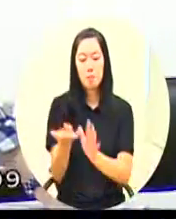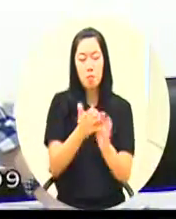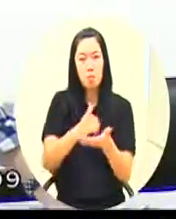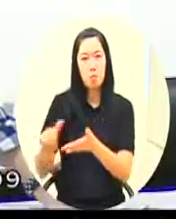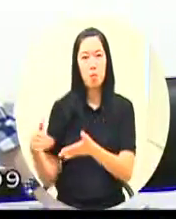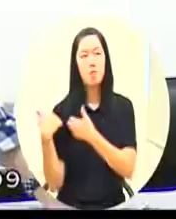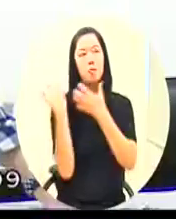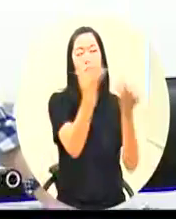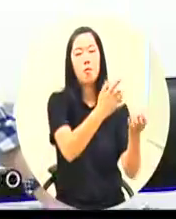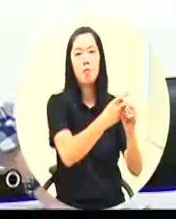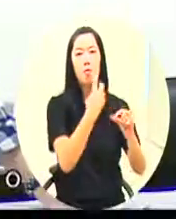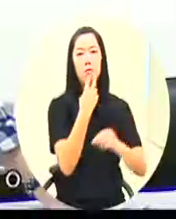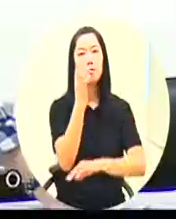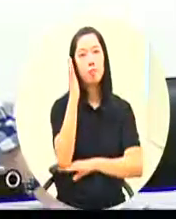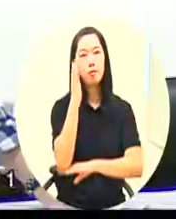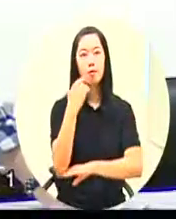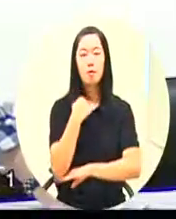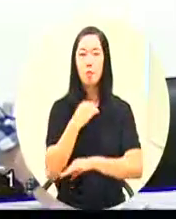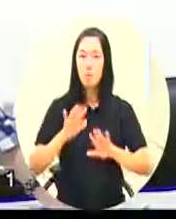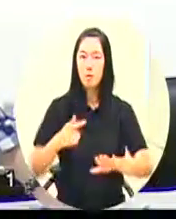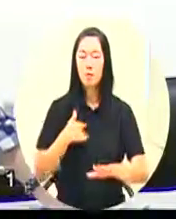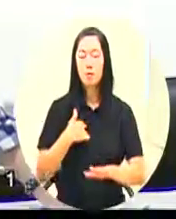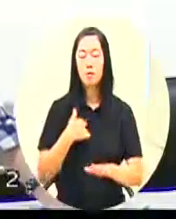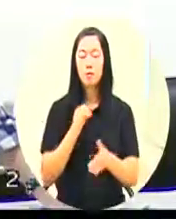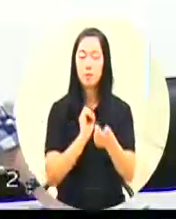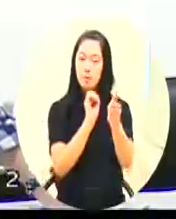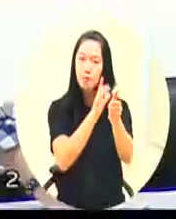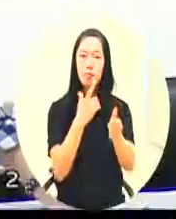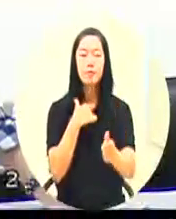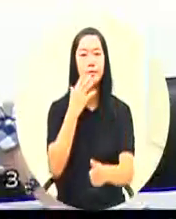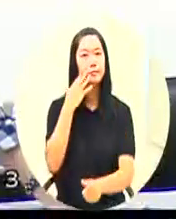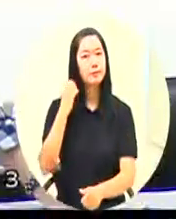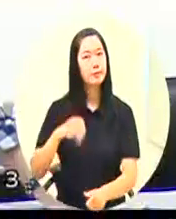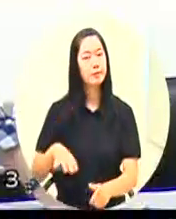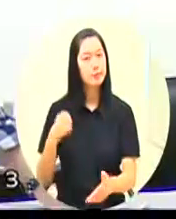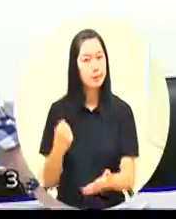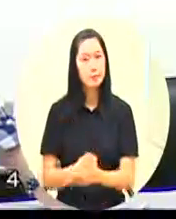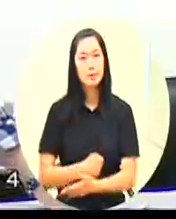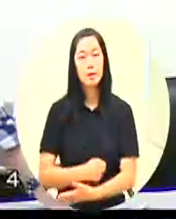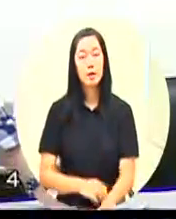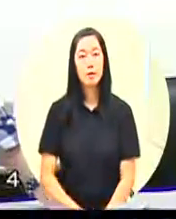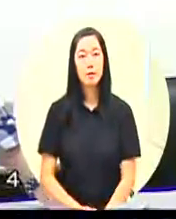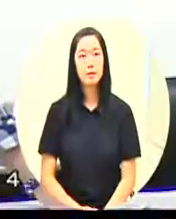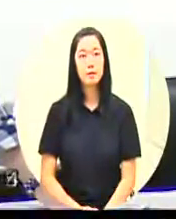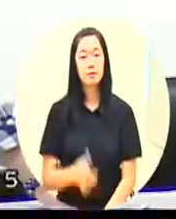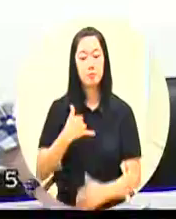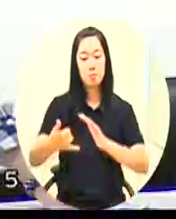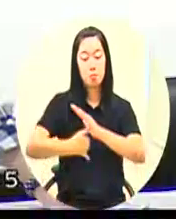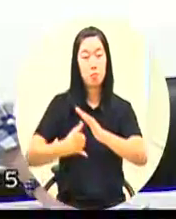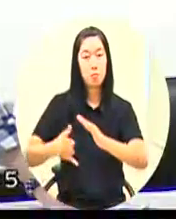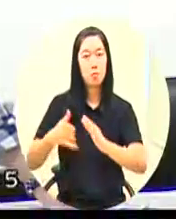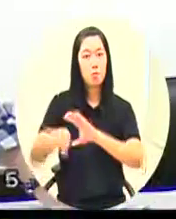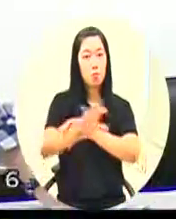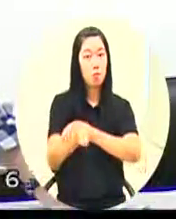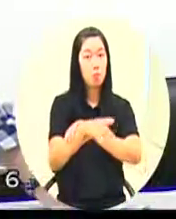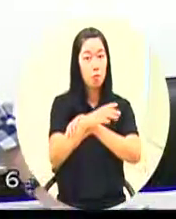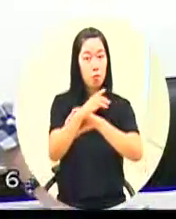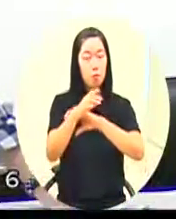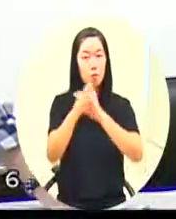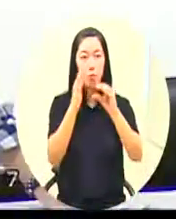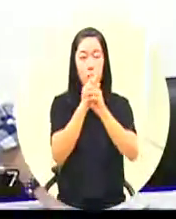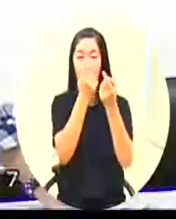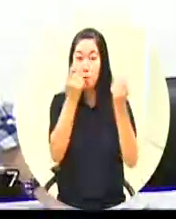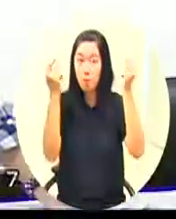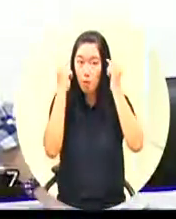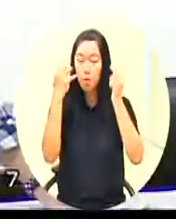现在这件事情，我还是表达我的遗憾了啊、哦。那特别刚刚要进来的时候，那个空大的联络人问我说：“哎，议员有没